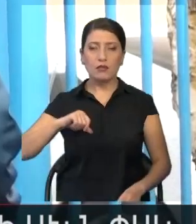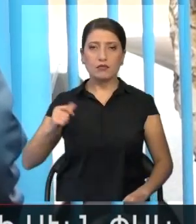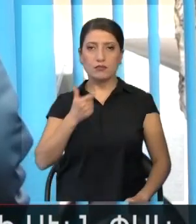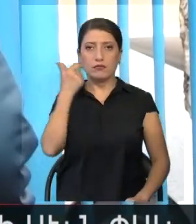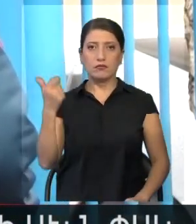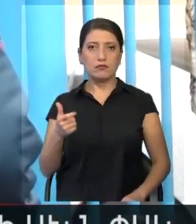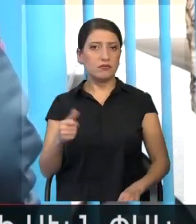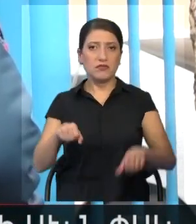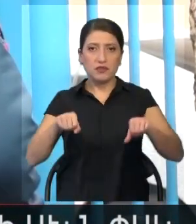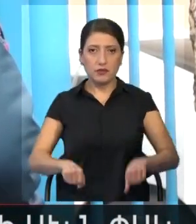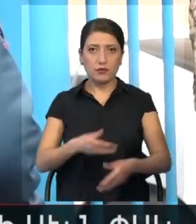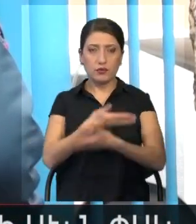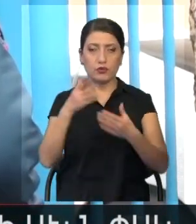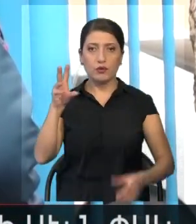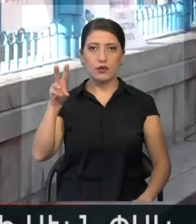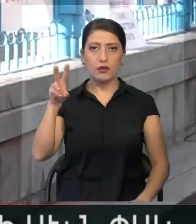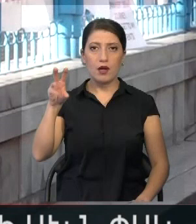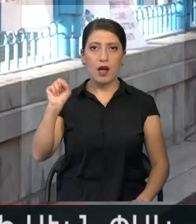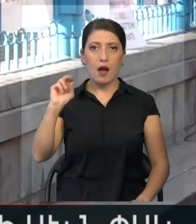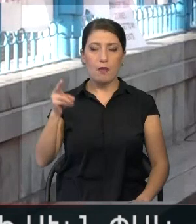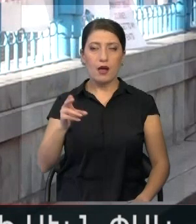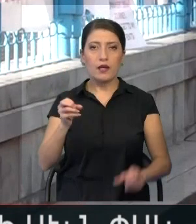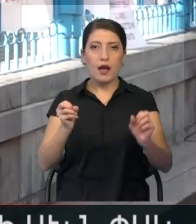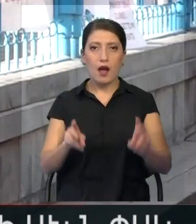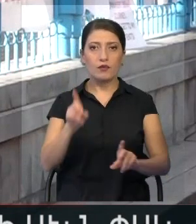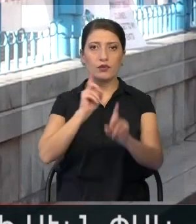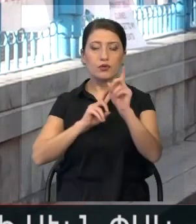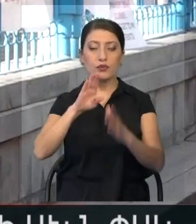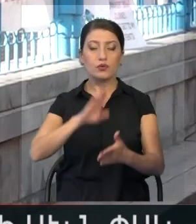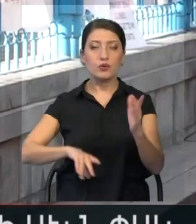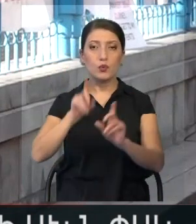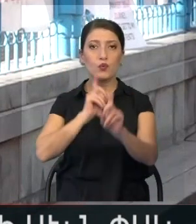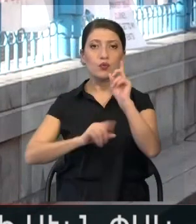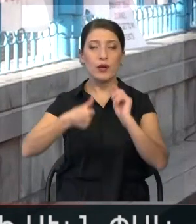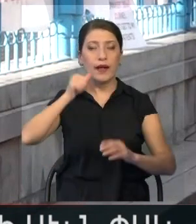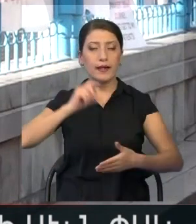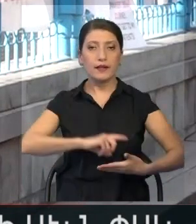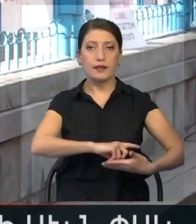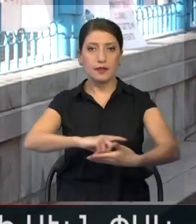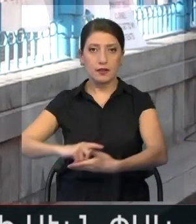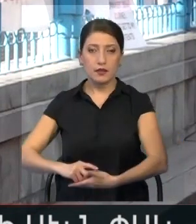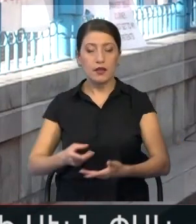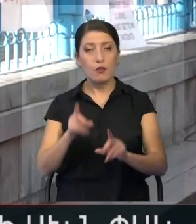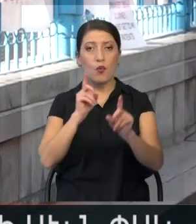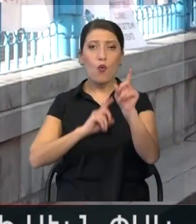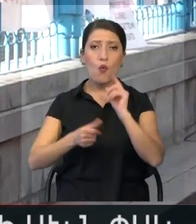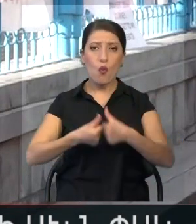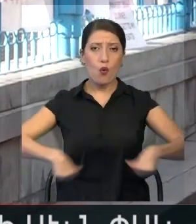չունի։ ՄԱԿ-ի անվտանգության խորհրդի խորհրդում երեք տեղ ունեցած քննարկումները կամ